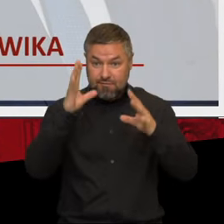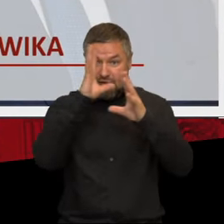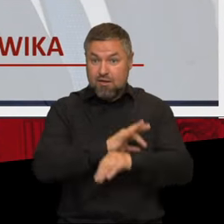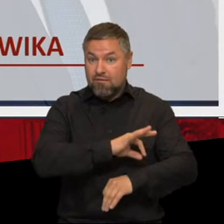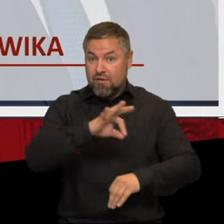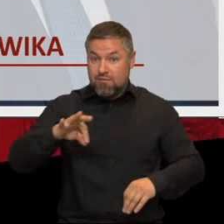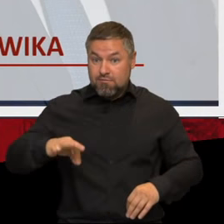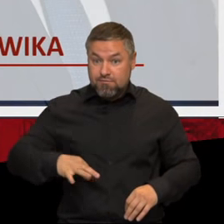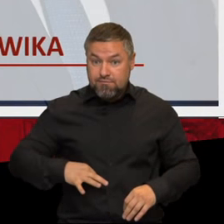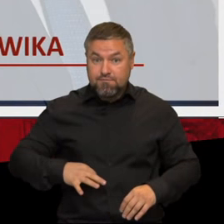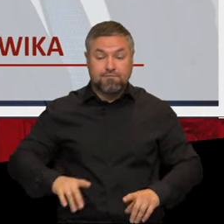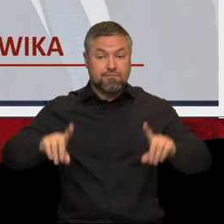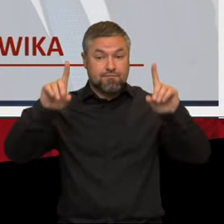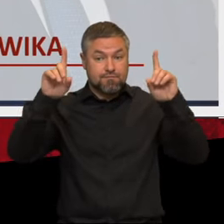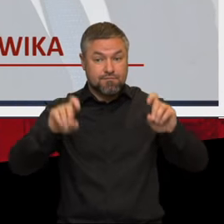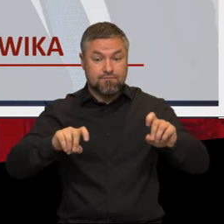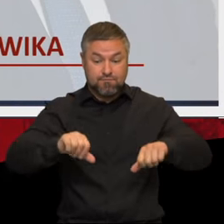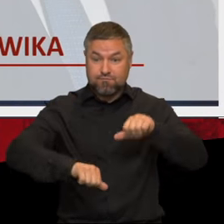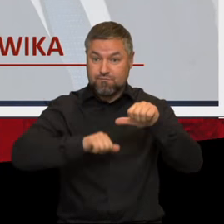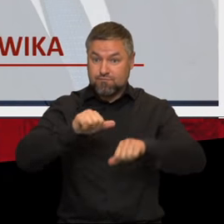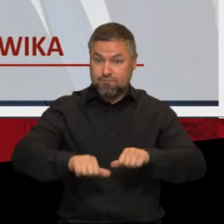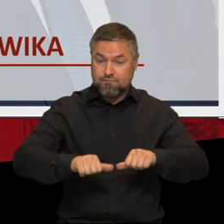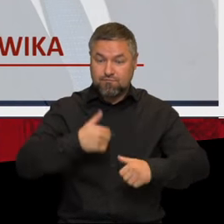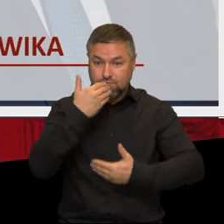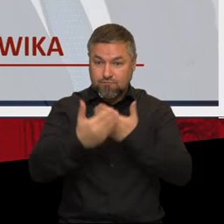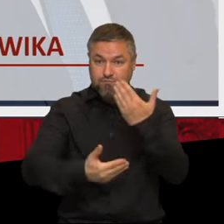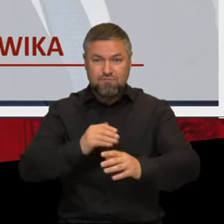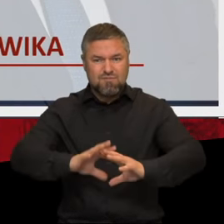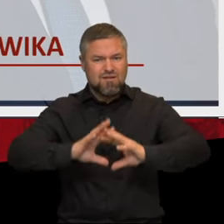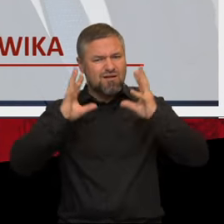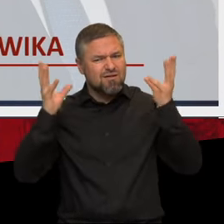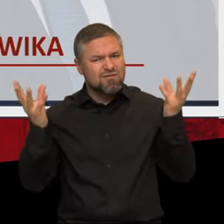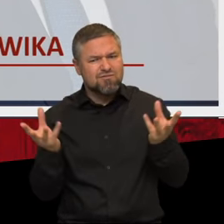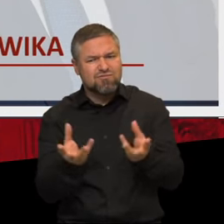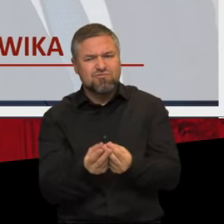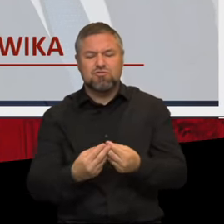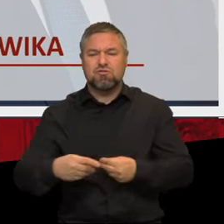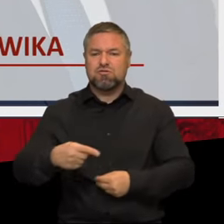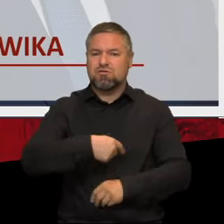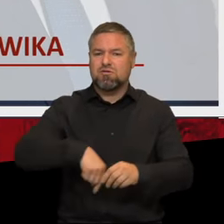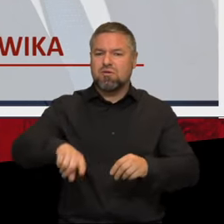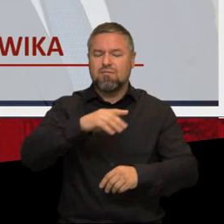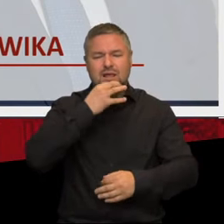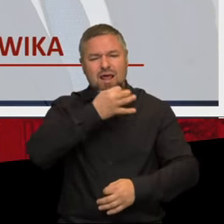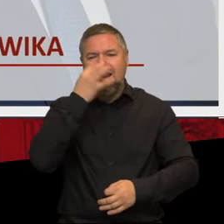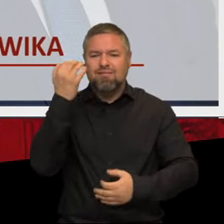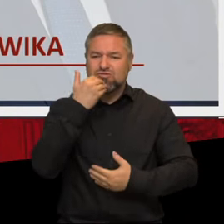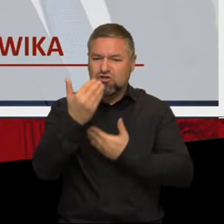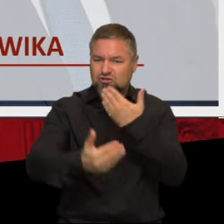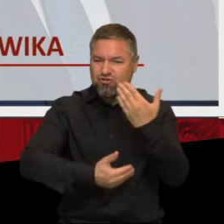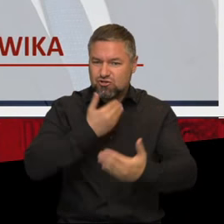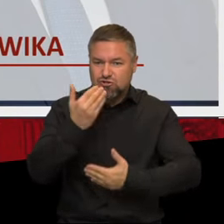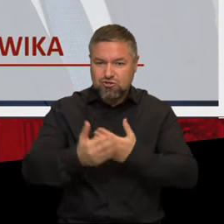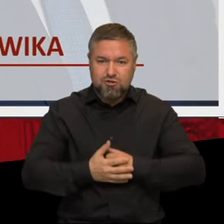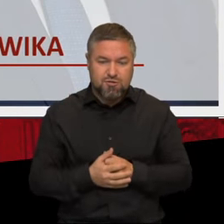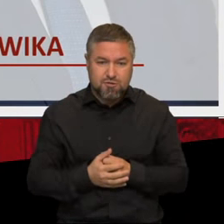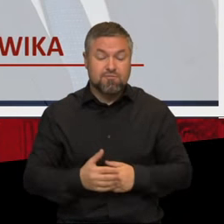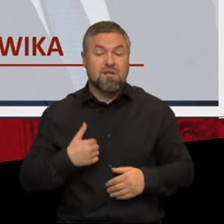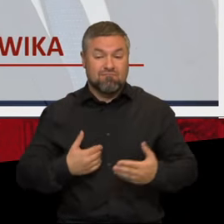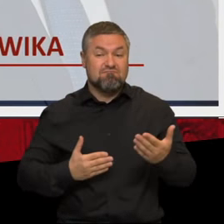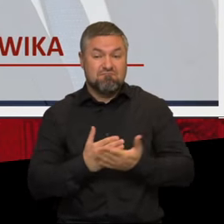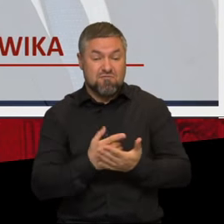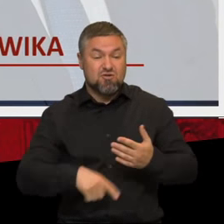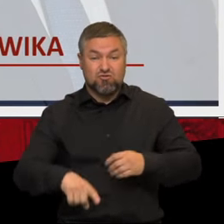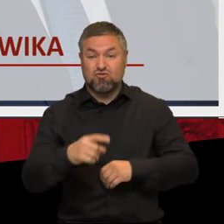Szanowni Państwo, na rozpoczynający się rok akademicki składam wszystkim członkom społeczności akademickiej najlepsze życzenia. Wierzę,